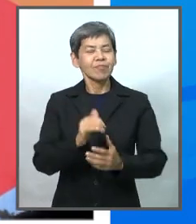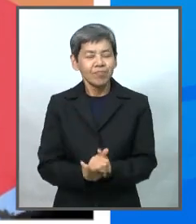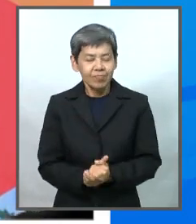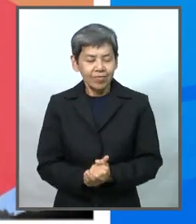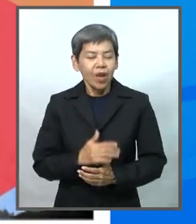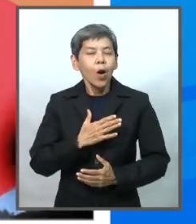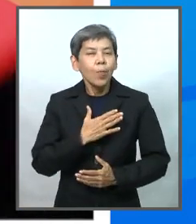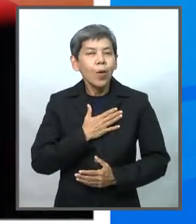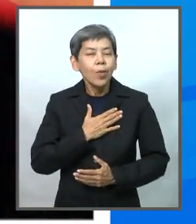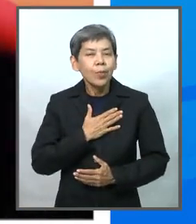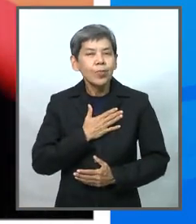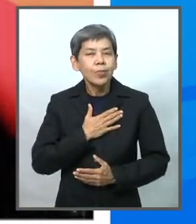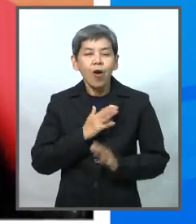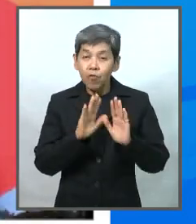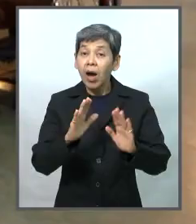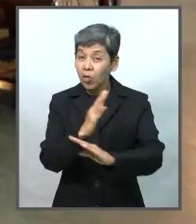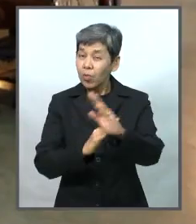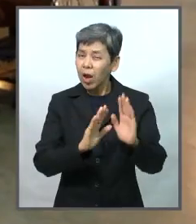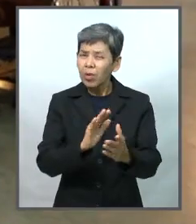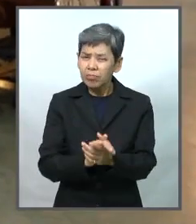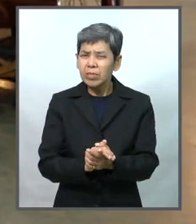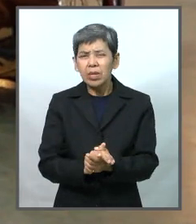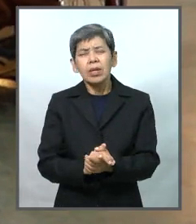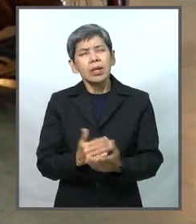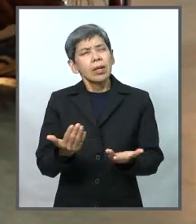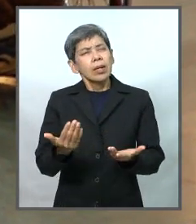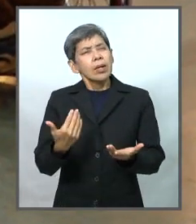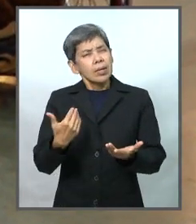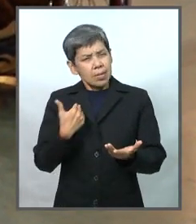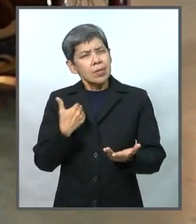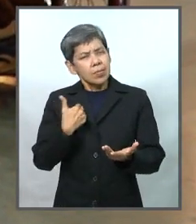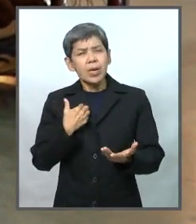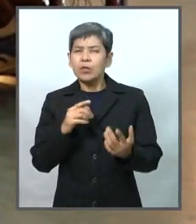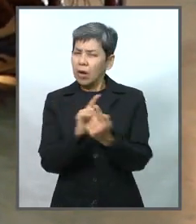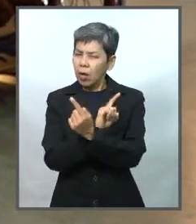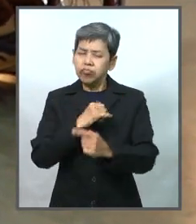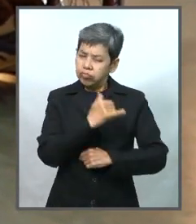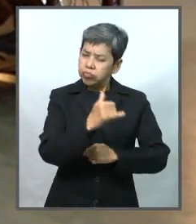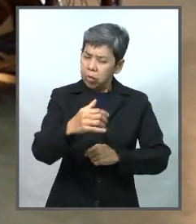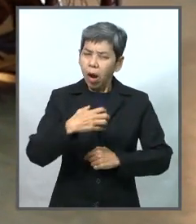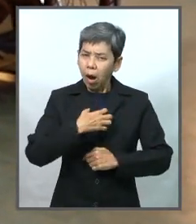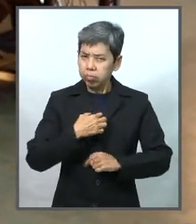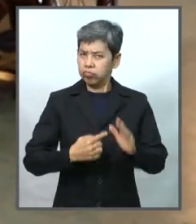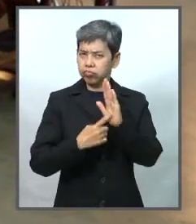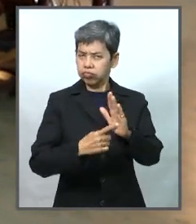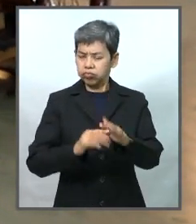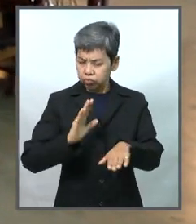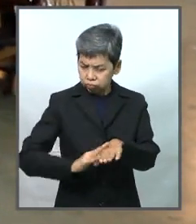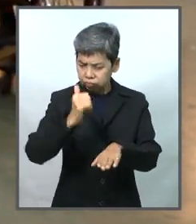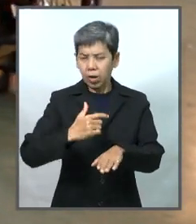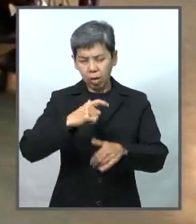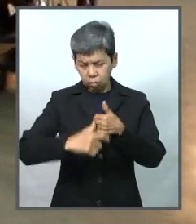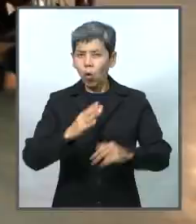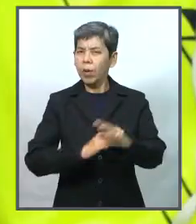มก็ขอฝากครับคนพิการครับบางทีก็อยากมีพื้นที่ในสังคมครับให้เห็นสมรรถภาพของ